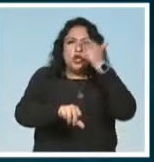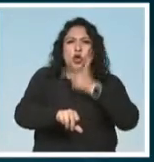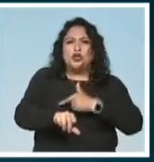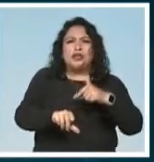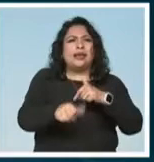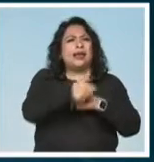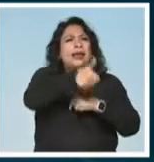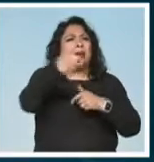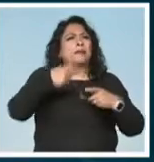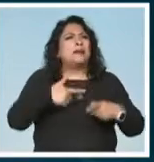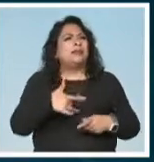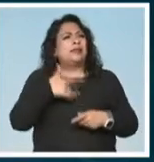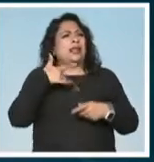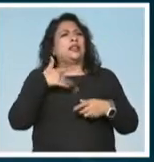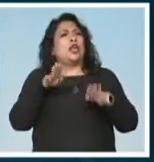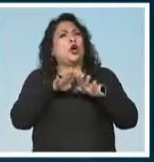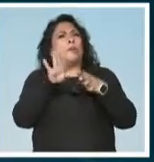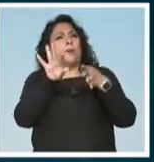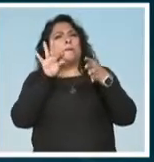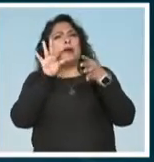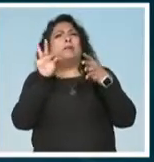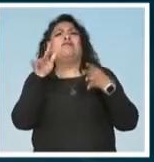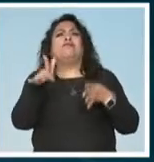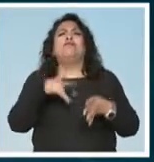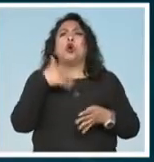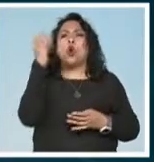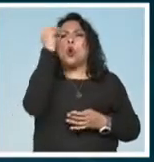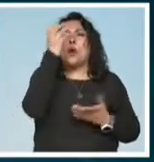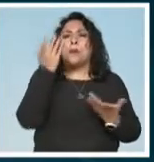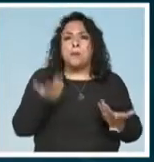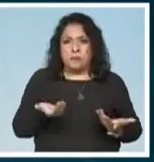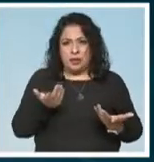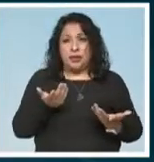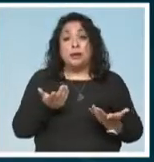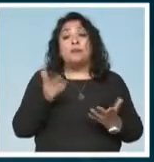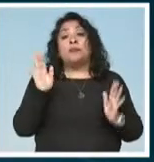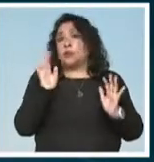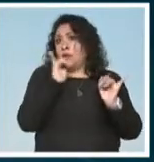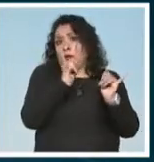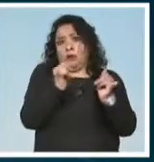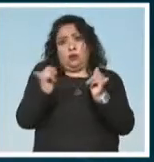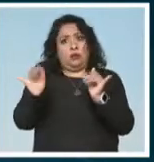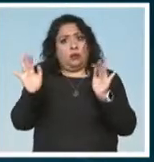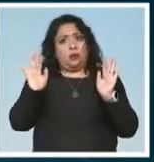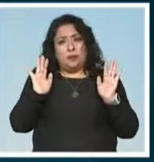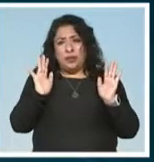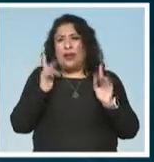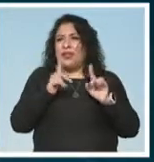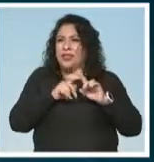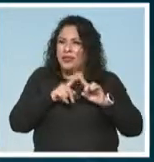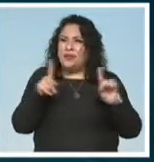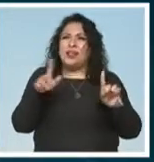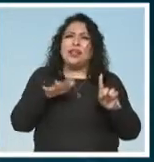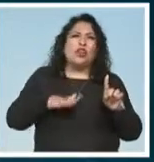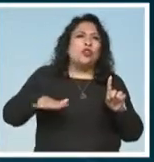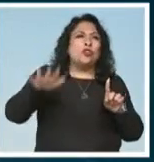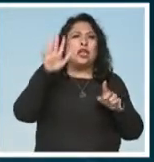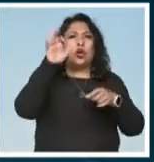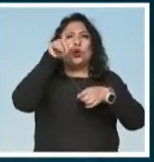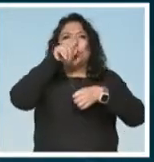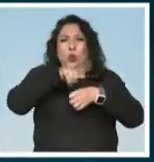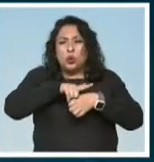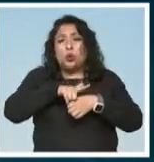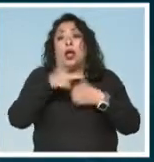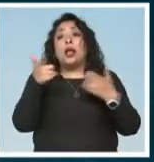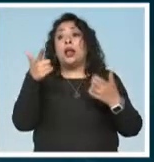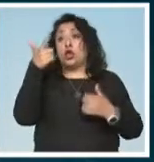Thema. Es ist auch so, dass es ja ein bisschen für das, was wir tun und die Menschen, die wir ausgewählt haben, ja, wie etwas ist. Also